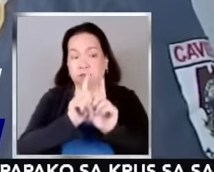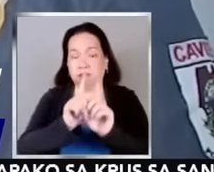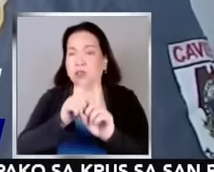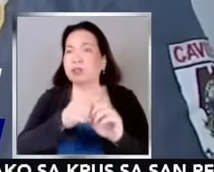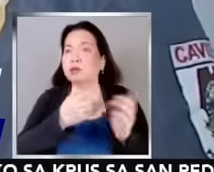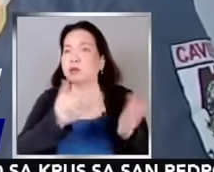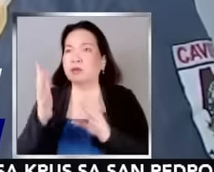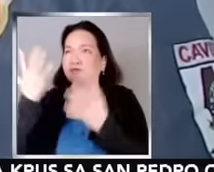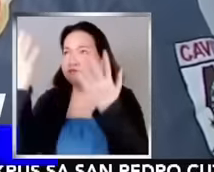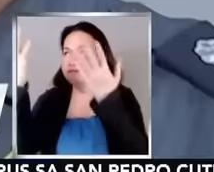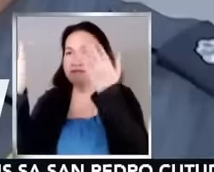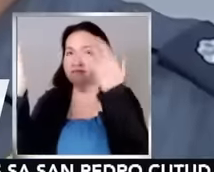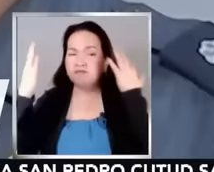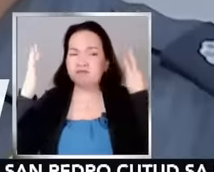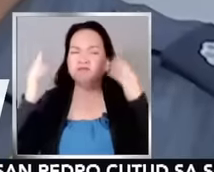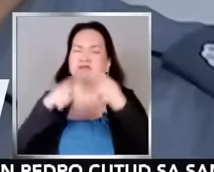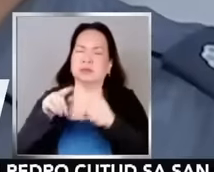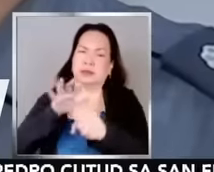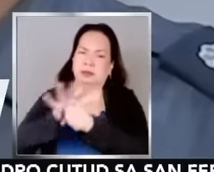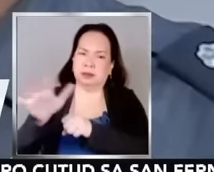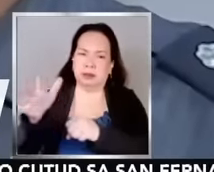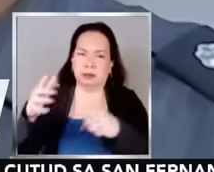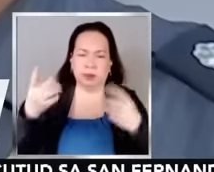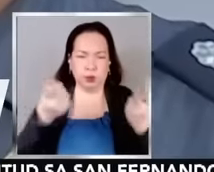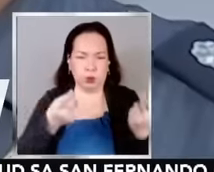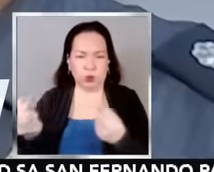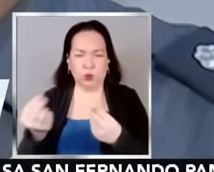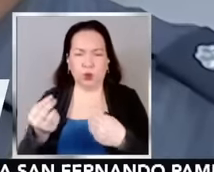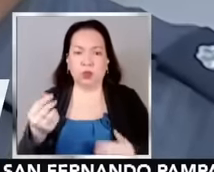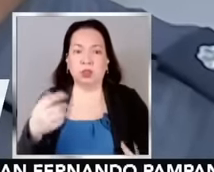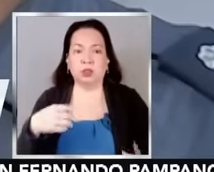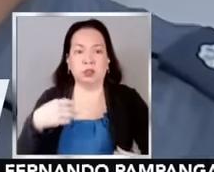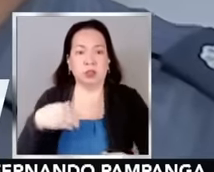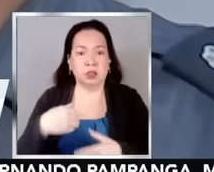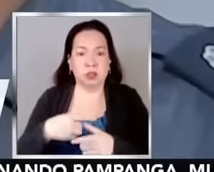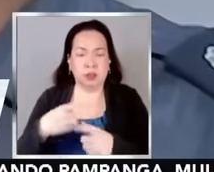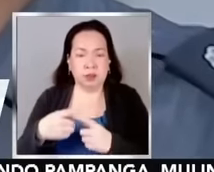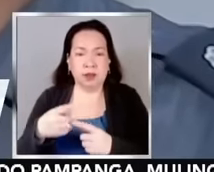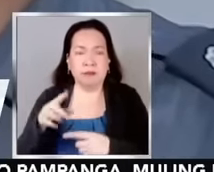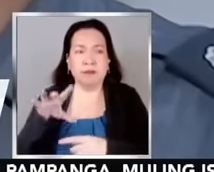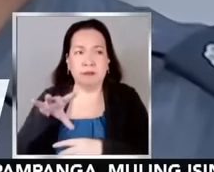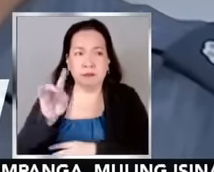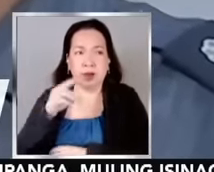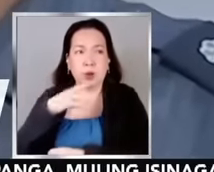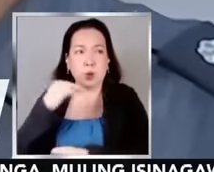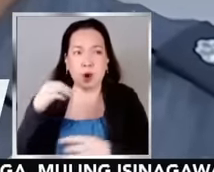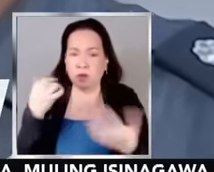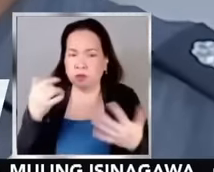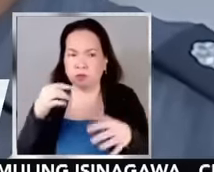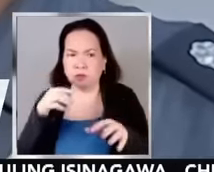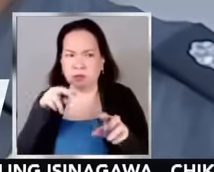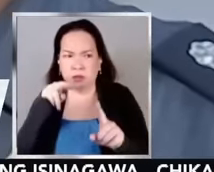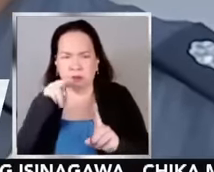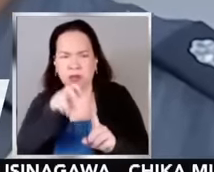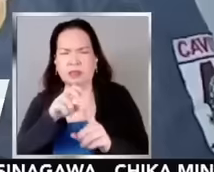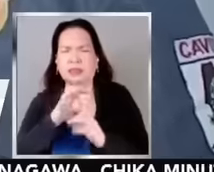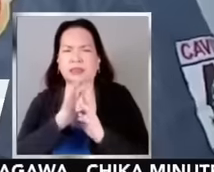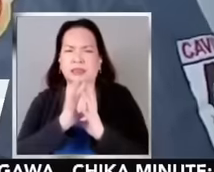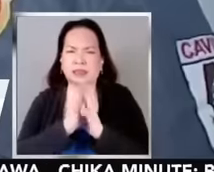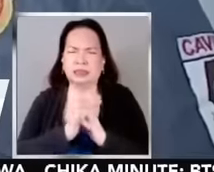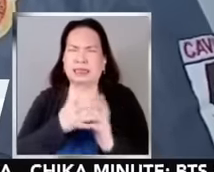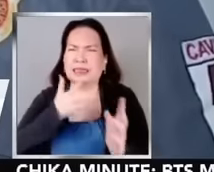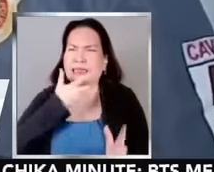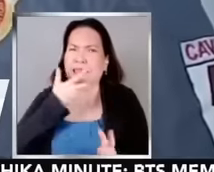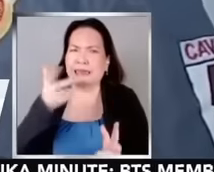doon niya po hinalay. Nung nakita na po nung isa pong bystander, witness, ay sinigawan, agad